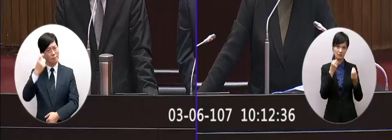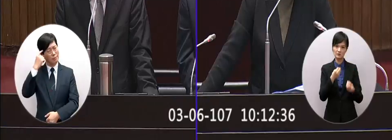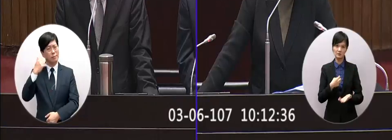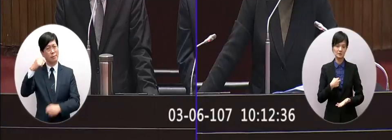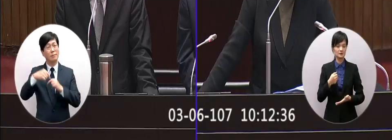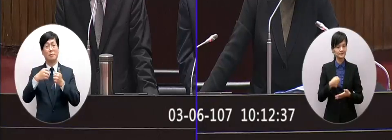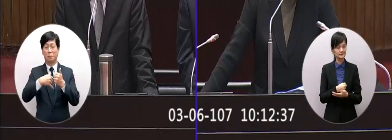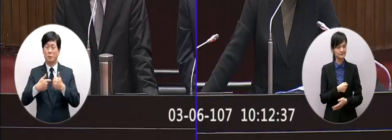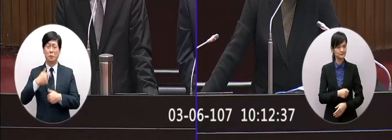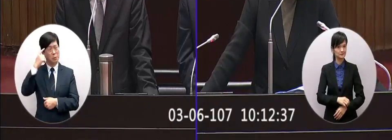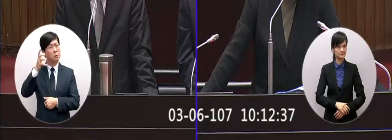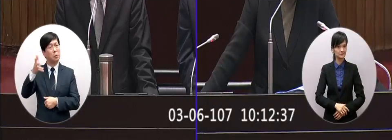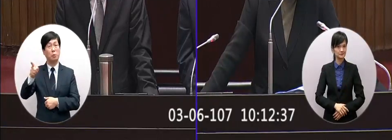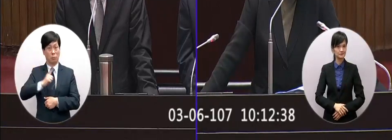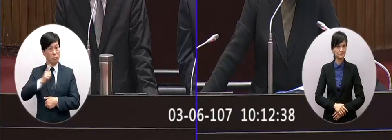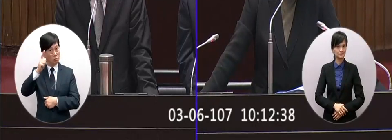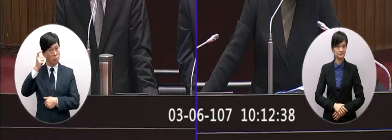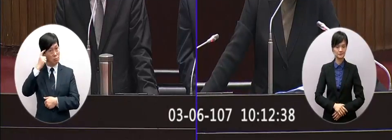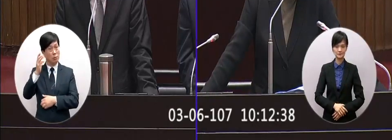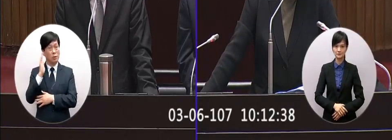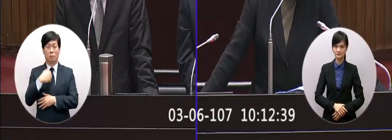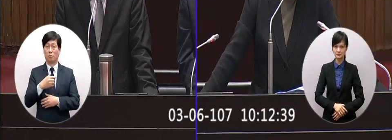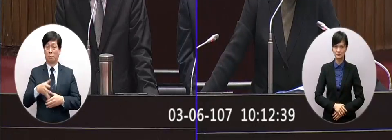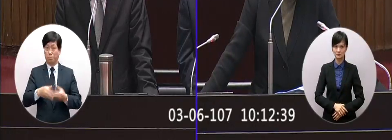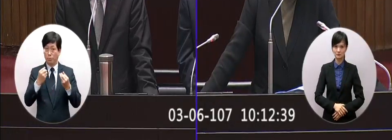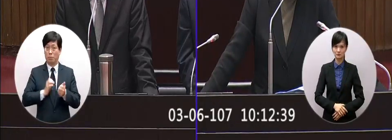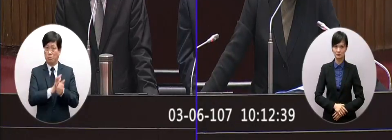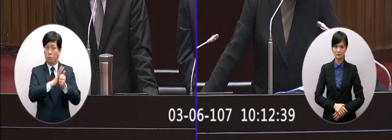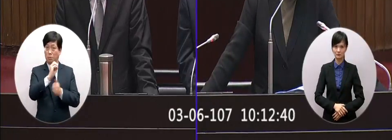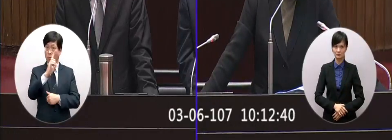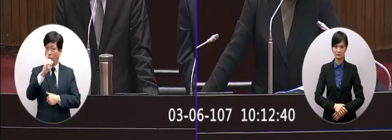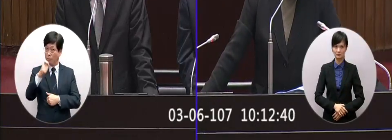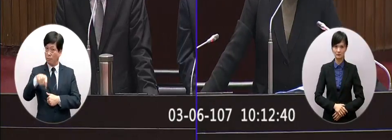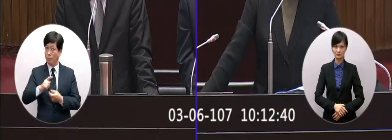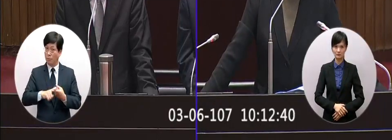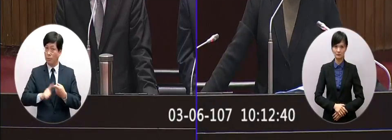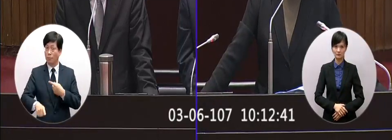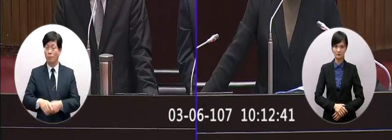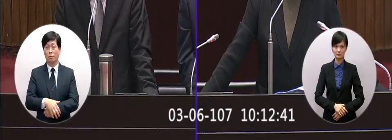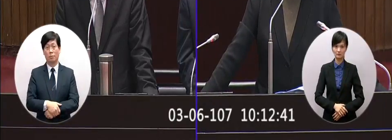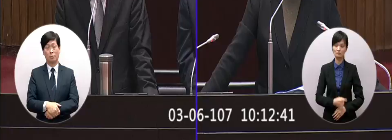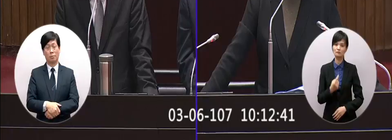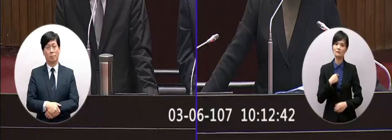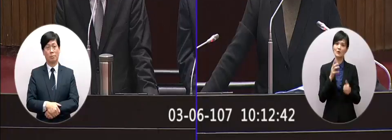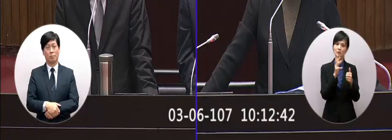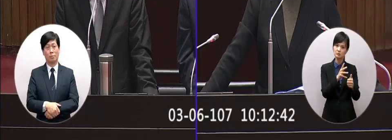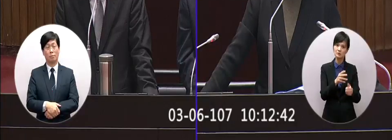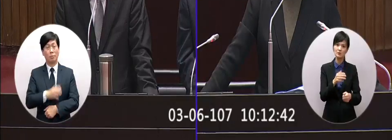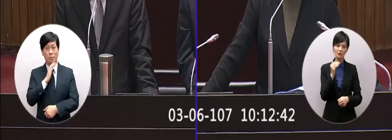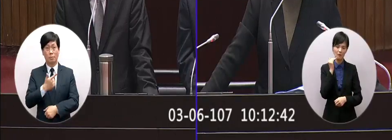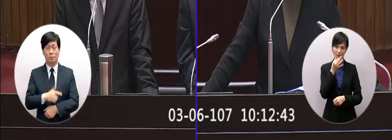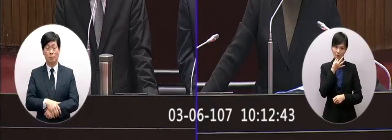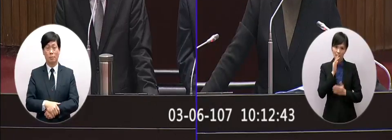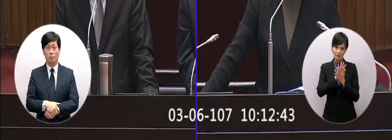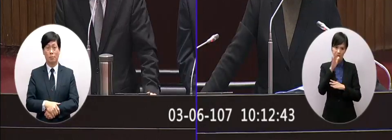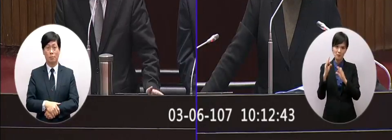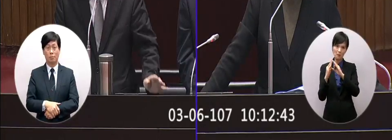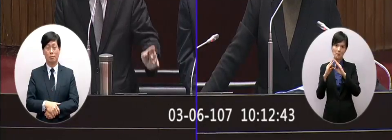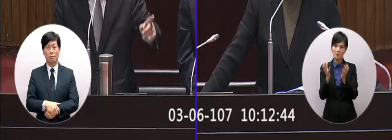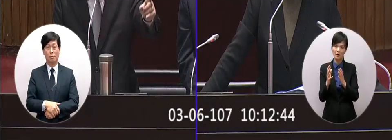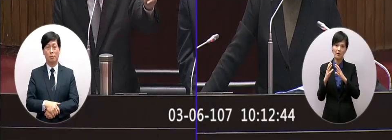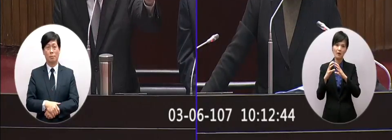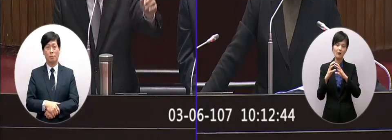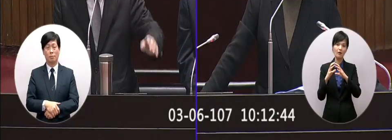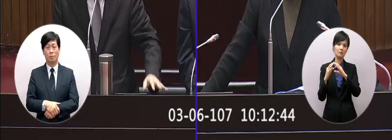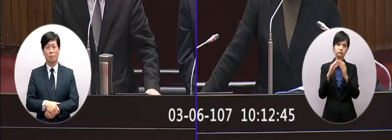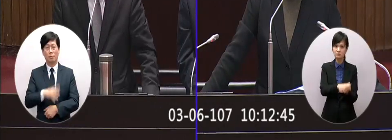高金委员，我来请教你，你是认为政府不应该去推动 ODA 这个政策就对了。 那我就问你，如果倒债了 是是 怎么处理？ 就